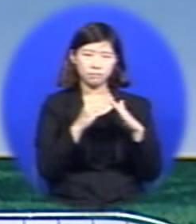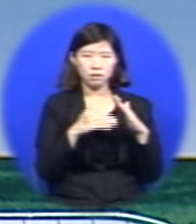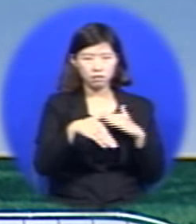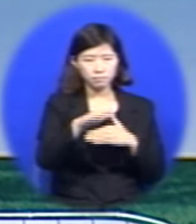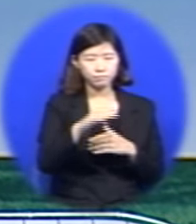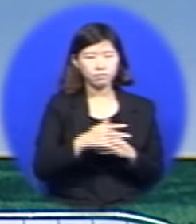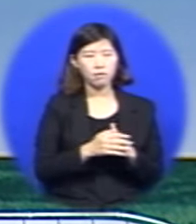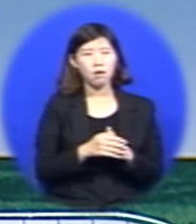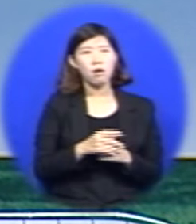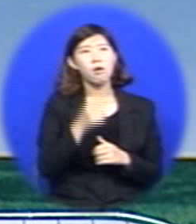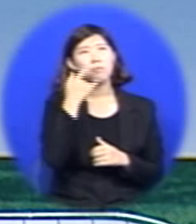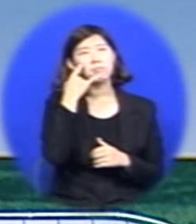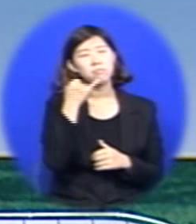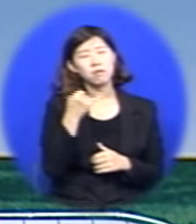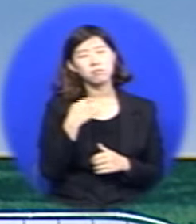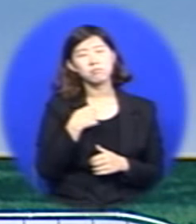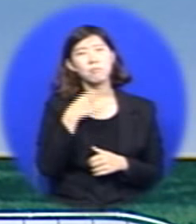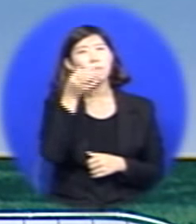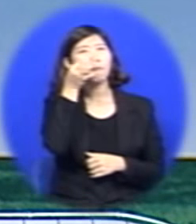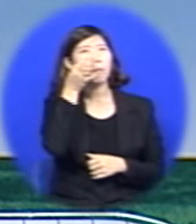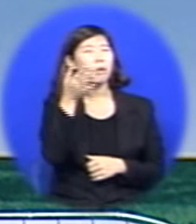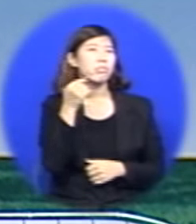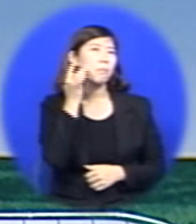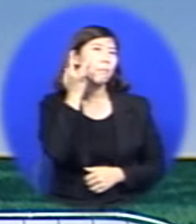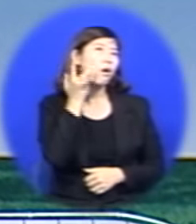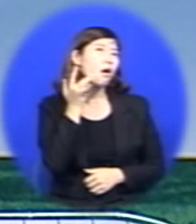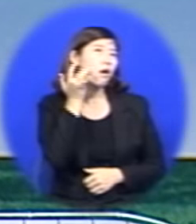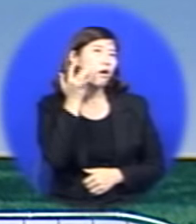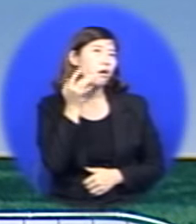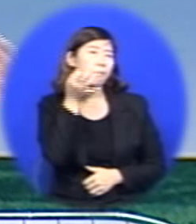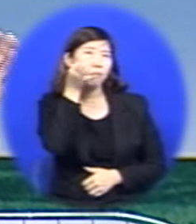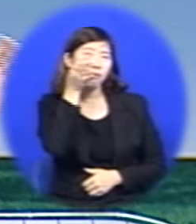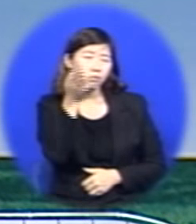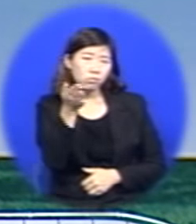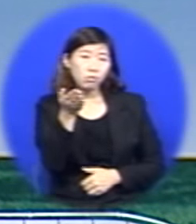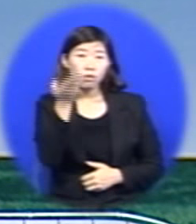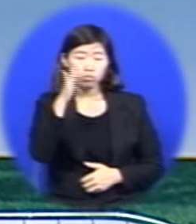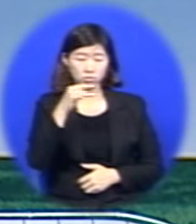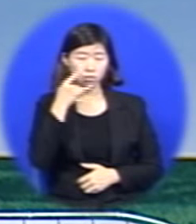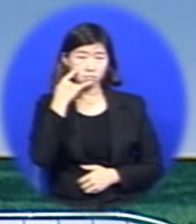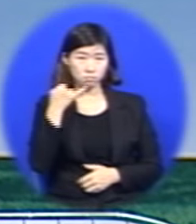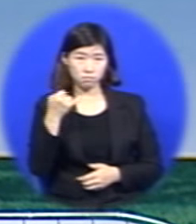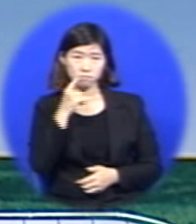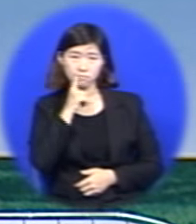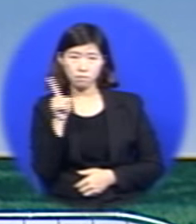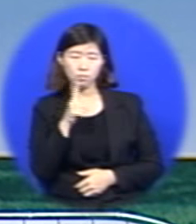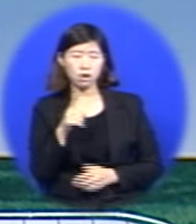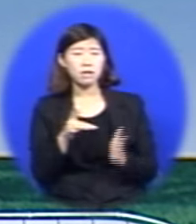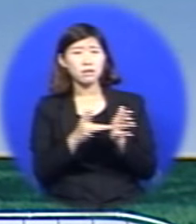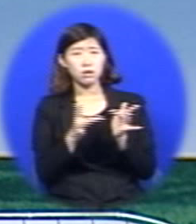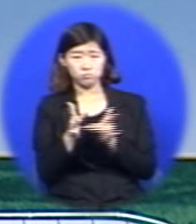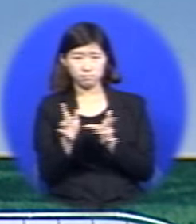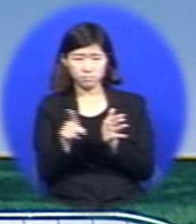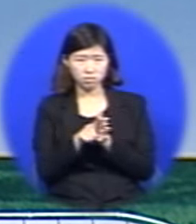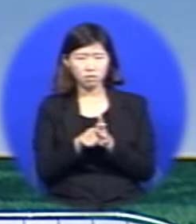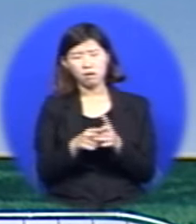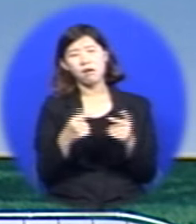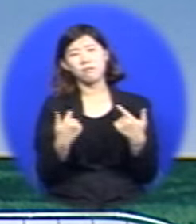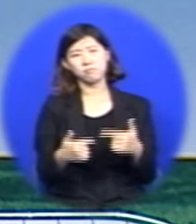보여주고 그러면 엄마는 항상 예수 믿는 사람은 세상에서 이런 일을 당하는 거야. 이런